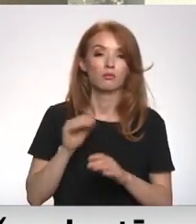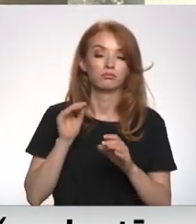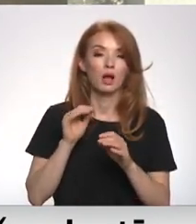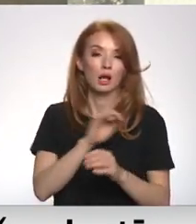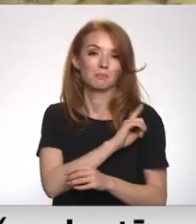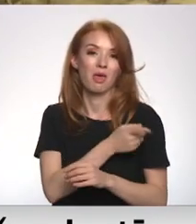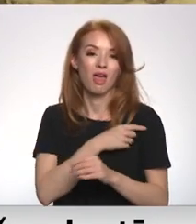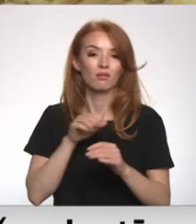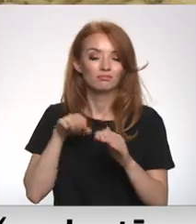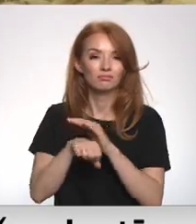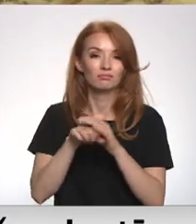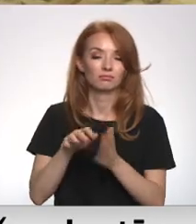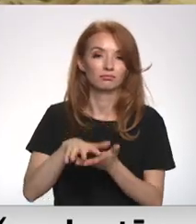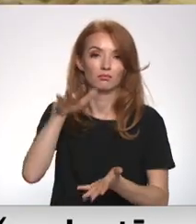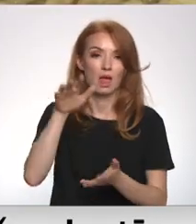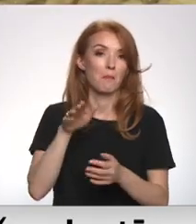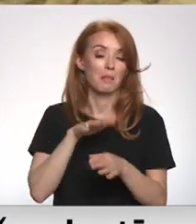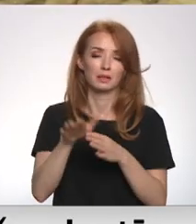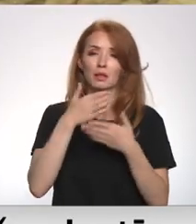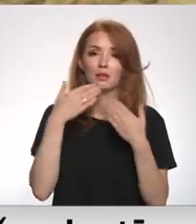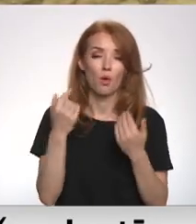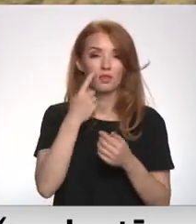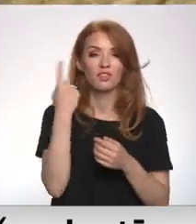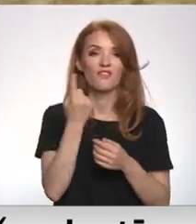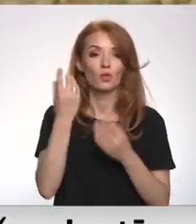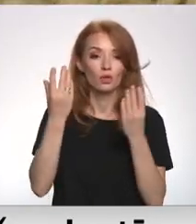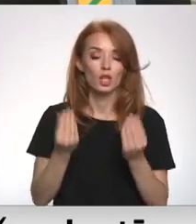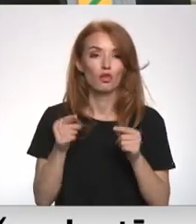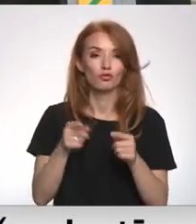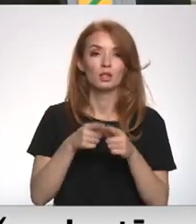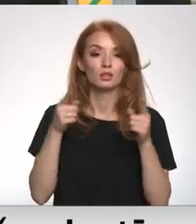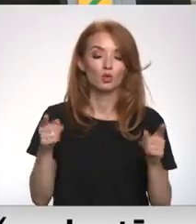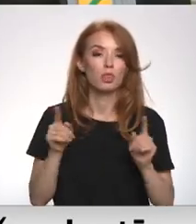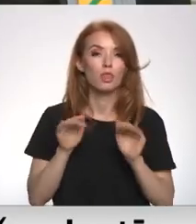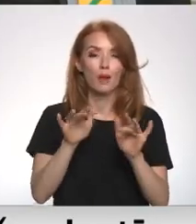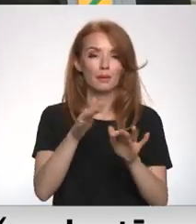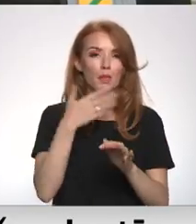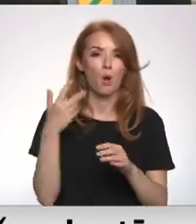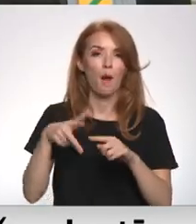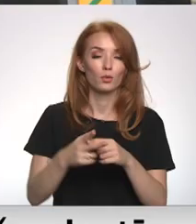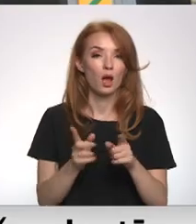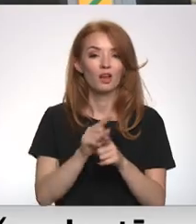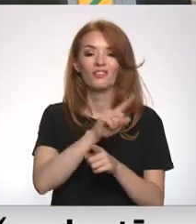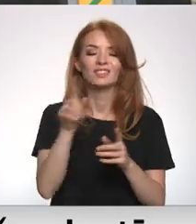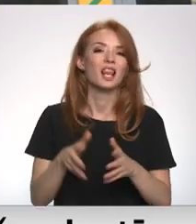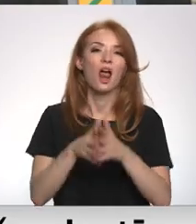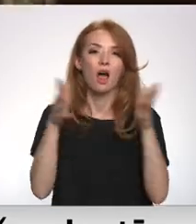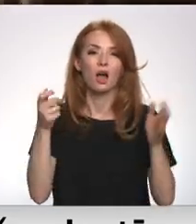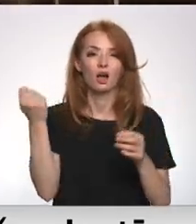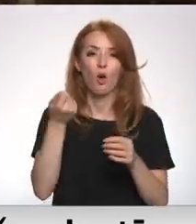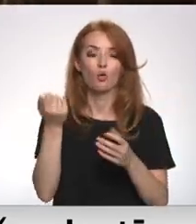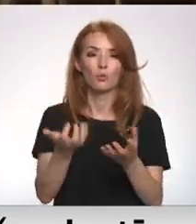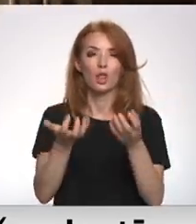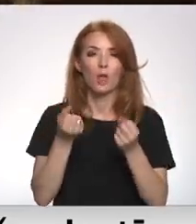punktos izsmelta un elevatori ir aizpildīti. Nevienu dienu šajā sezonā darbība nav apturēta arī vienā no lielākajiem graudu